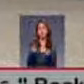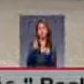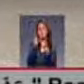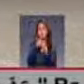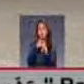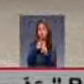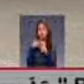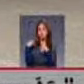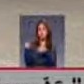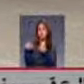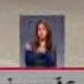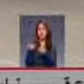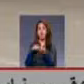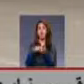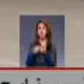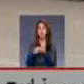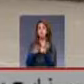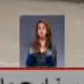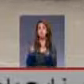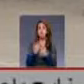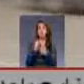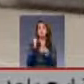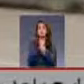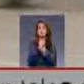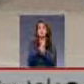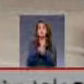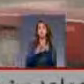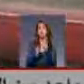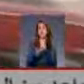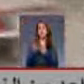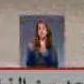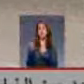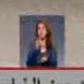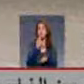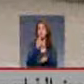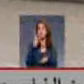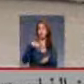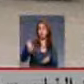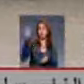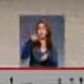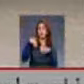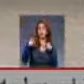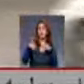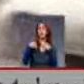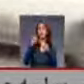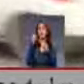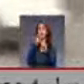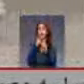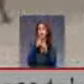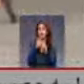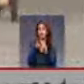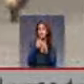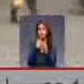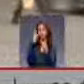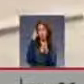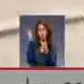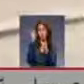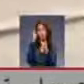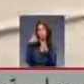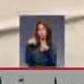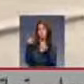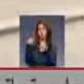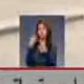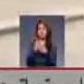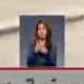ويبيعها، ما فيش خالص. لازم نلاقي شغل عشان نشتغل، غير كده ما فيش اي، ما فيش حد عامل لنا مشروع حتى يشغل فيه شباب.